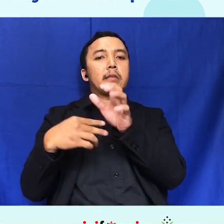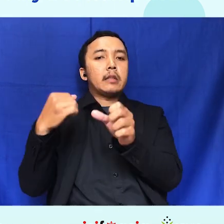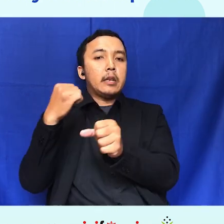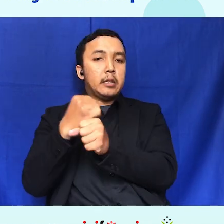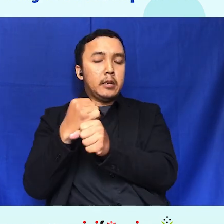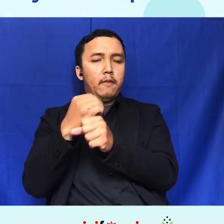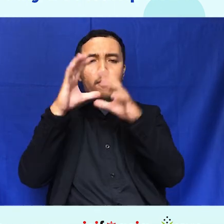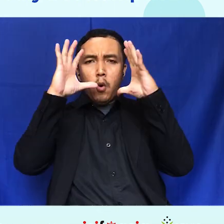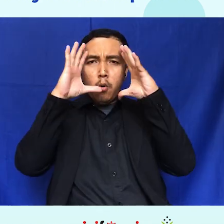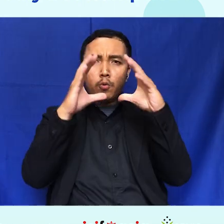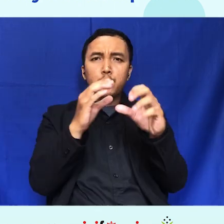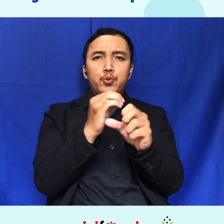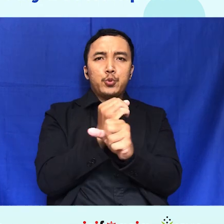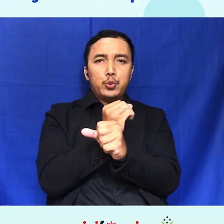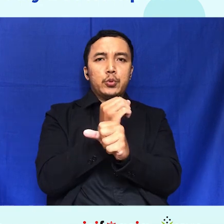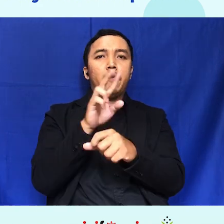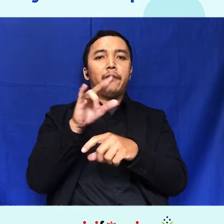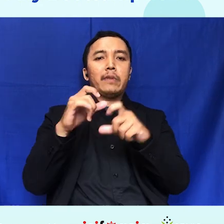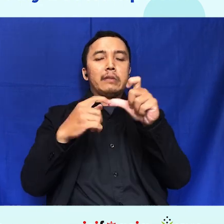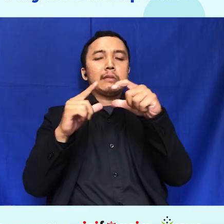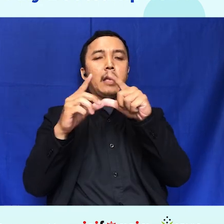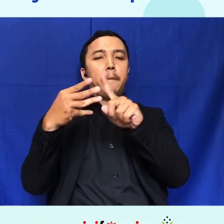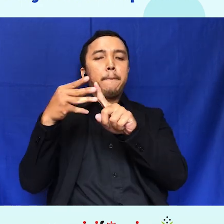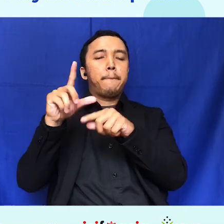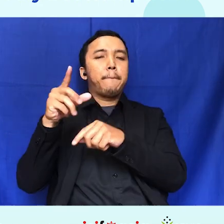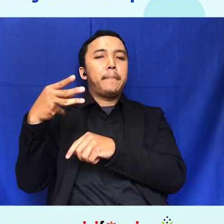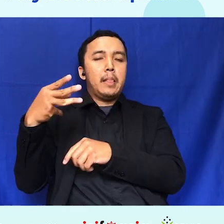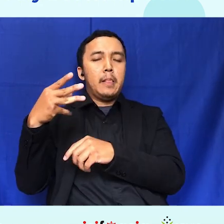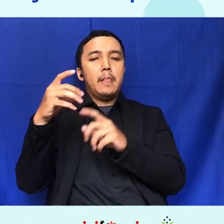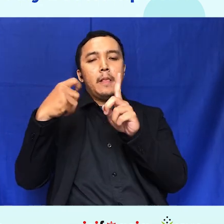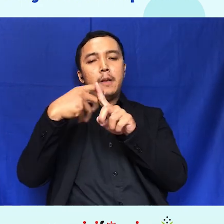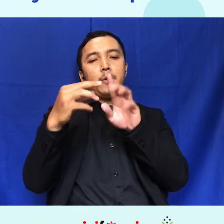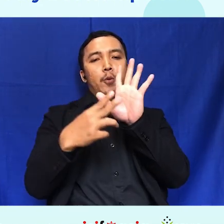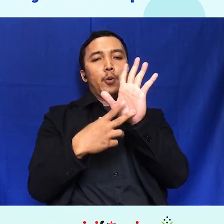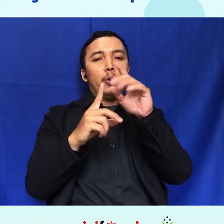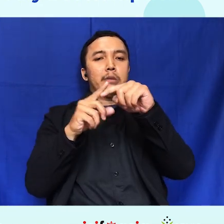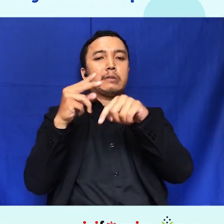focus visible, dan contrast.